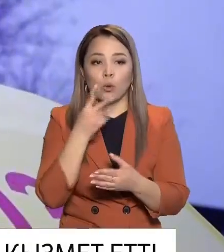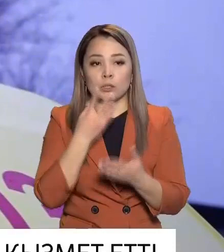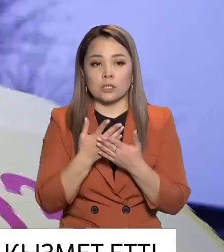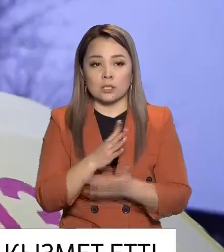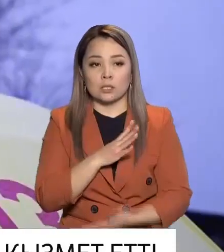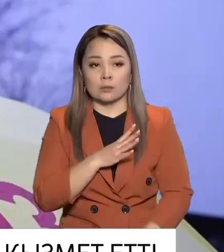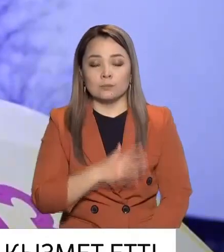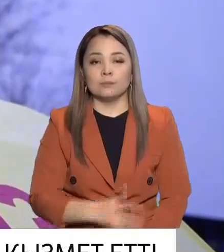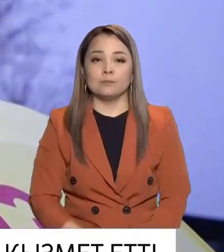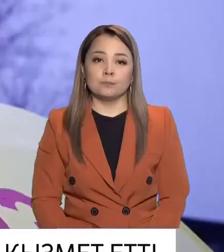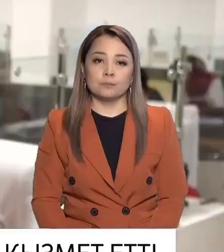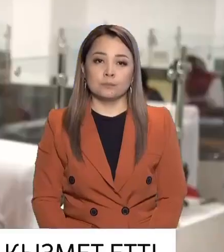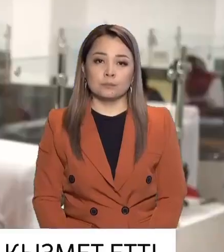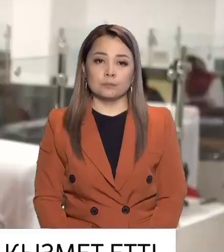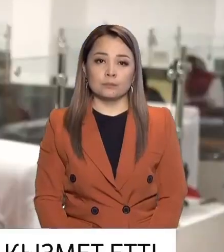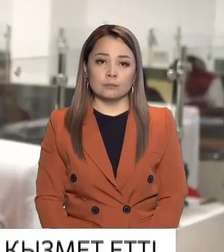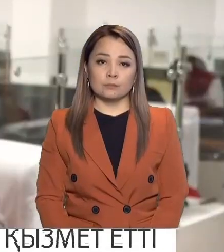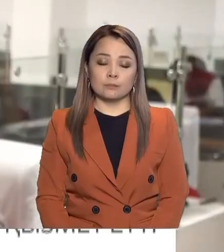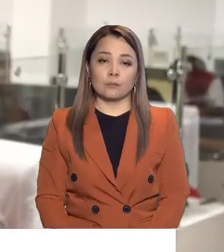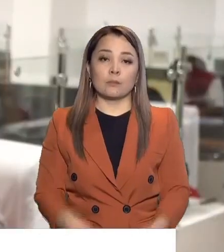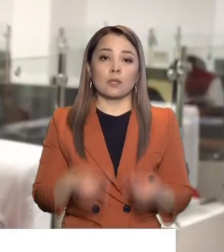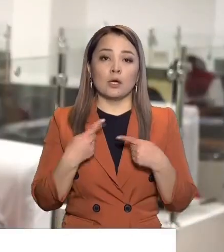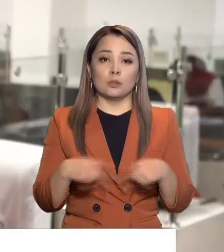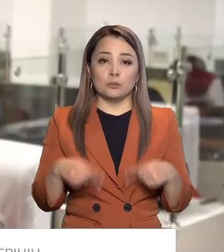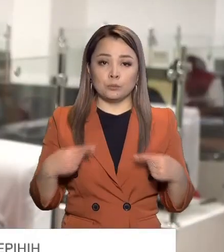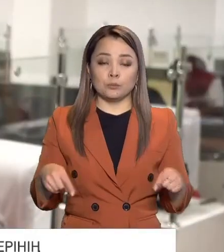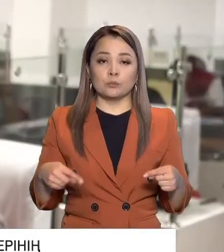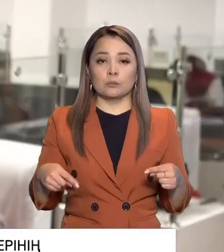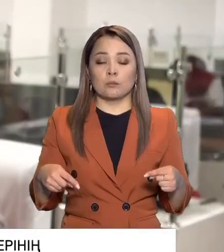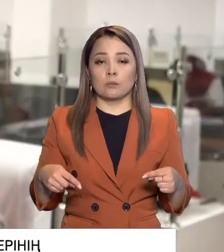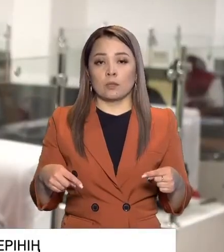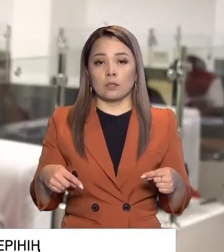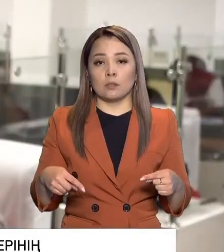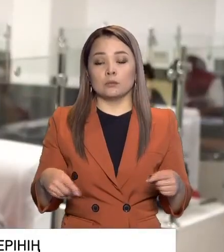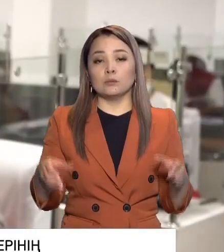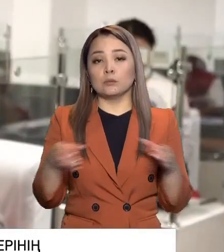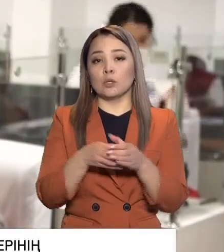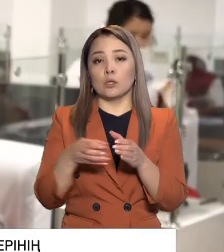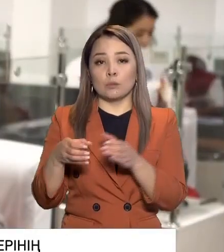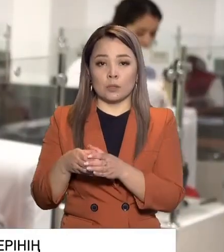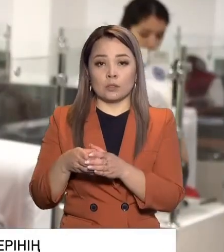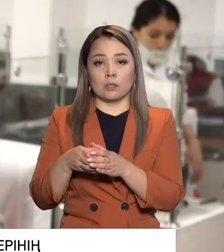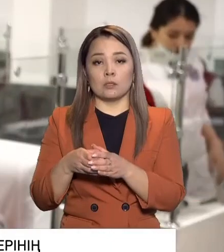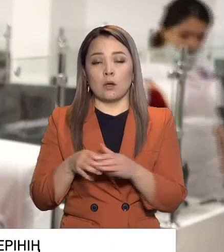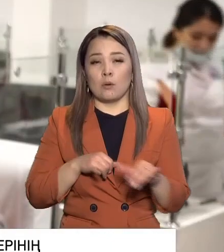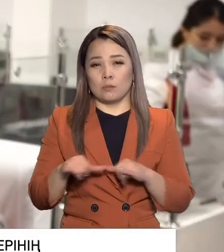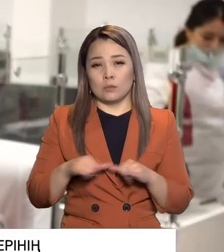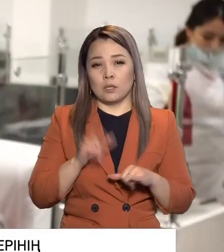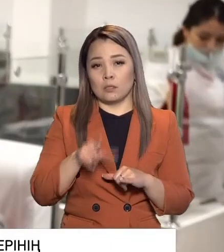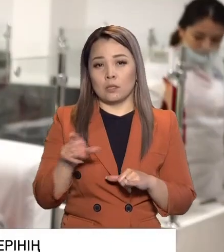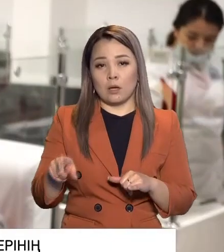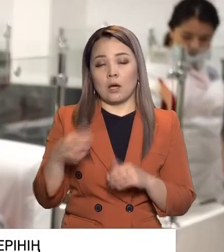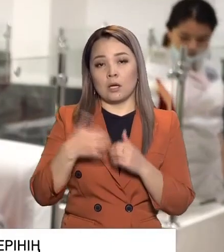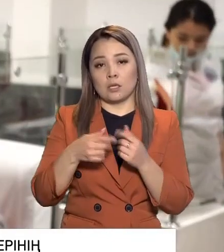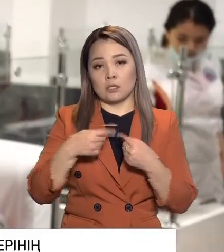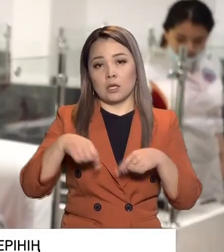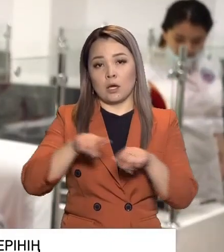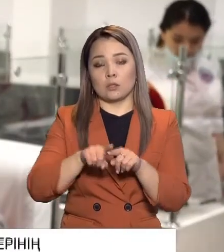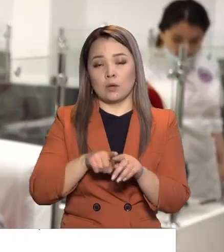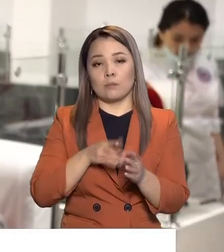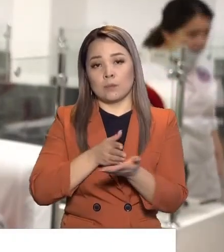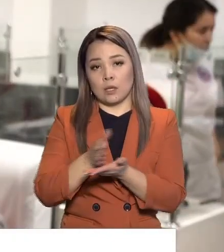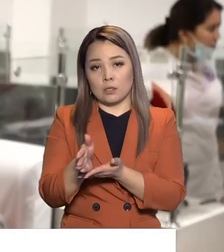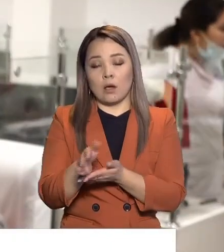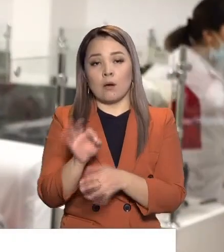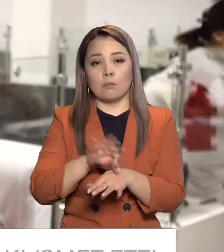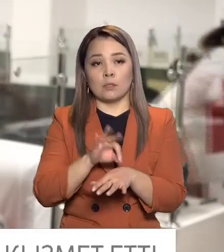көрсетті. Неше түрлі жаңағы группировкалар дейміз ба, енді солардың арасында жүріп,